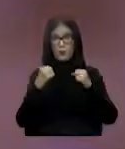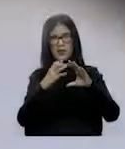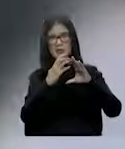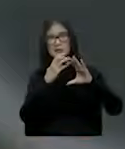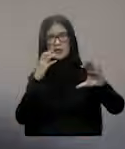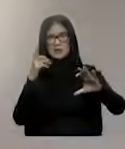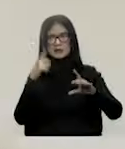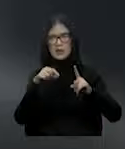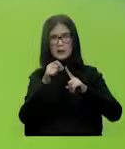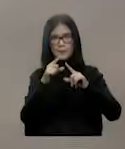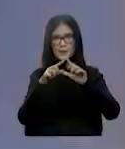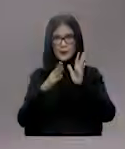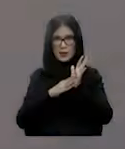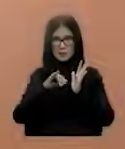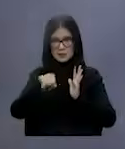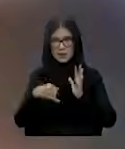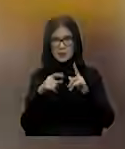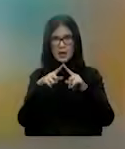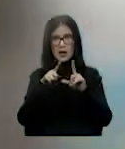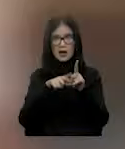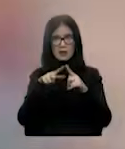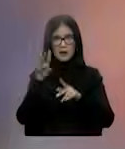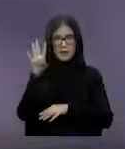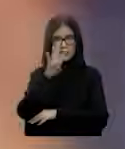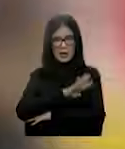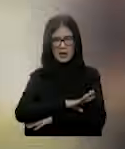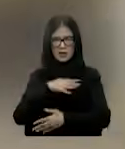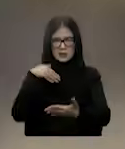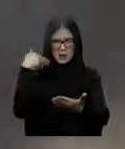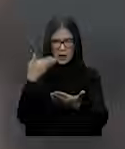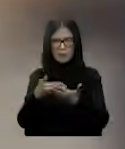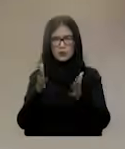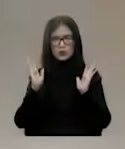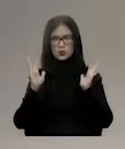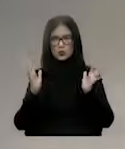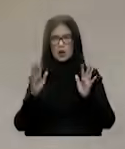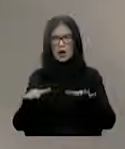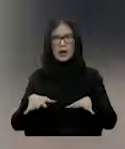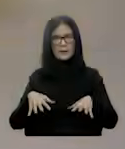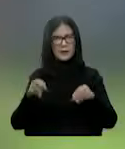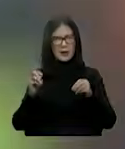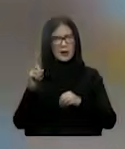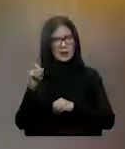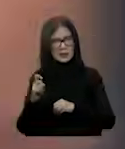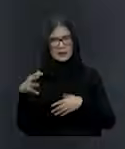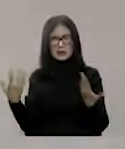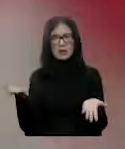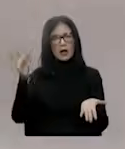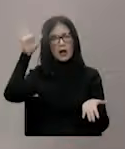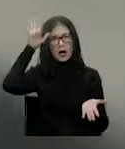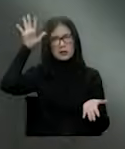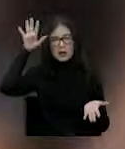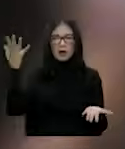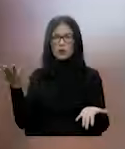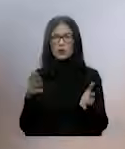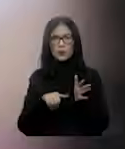Sudah 4 hari, mereka mengalami krisis air bersih usai aliran air pam mati tanpa diketahui penyebabnya. Sedikitnya bantuan air